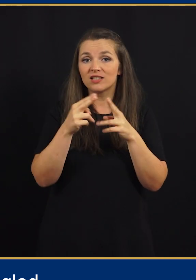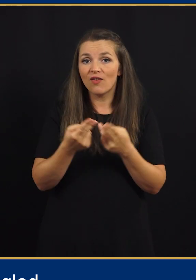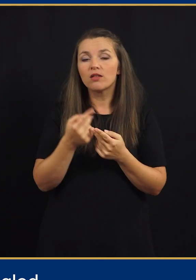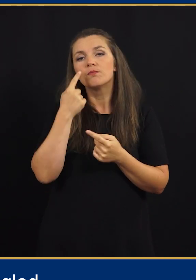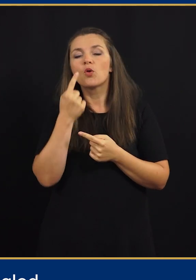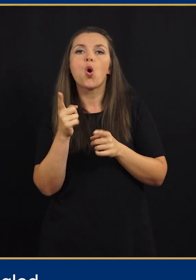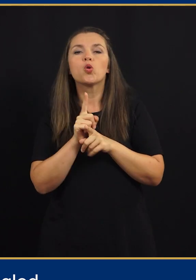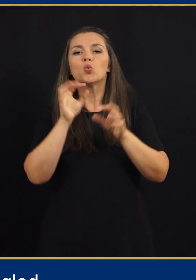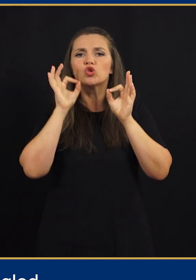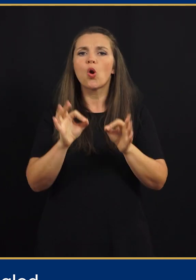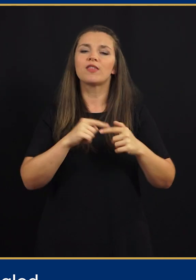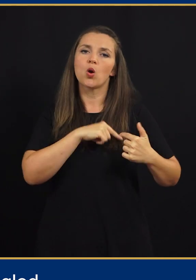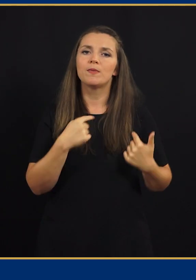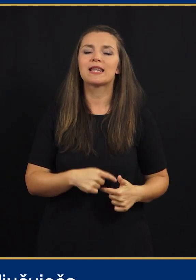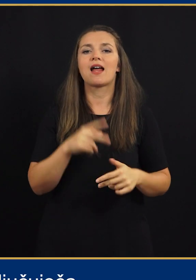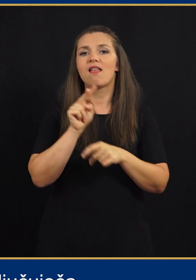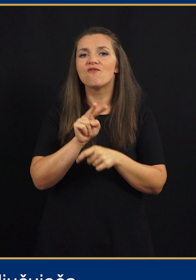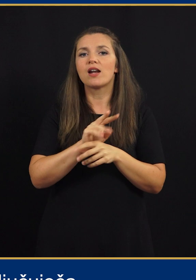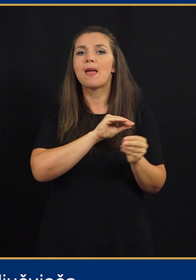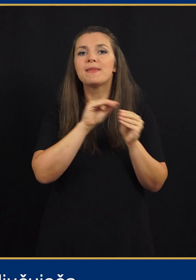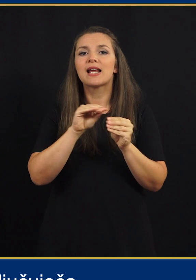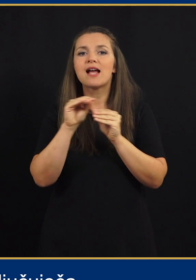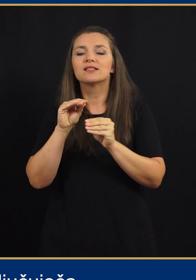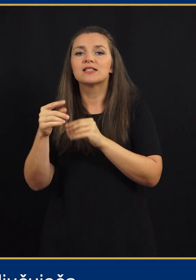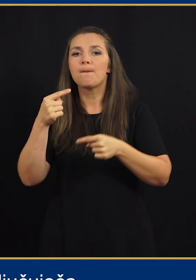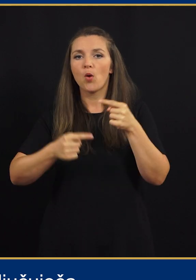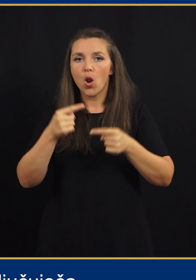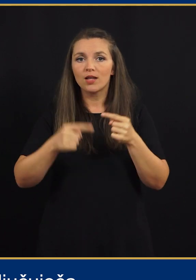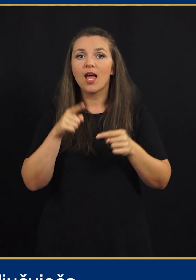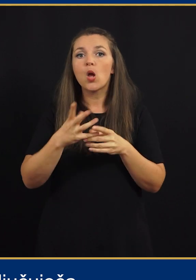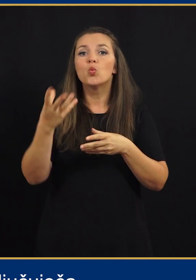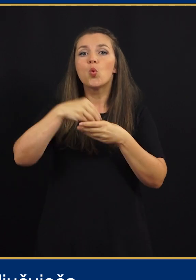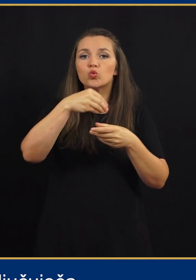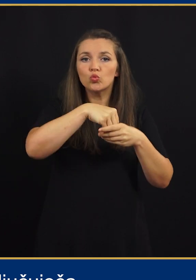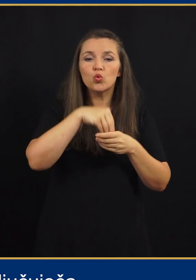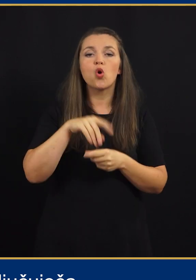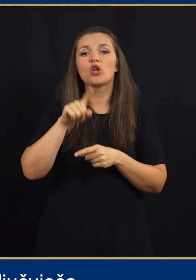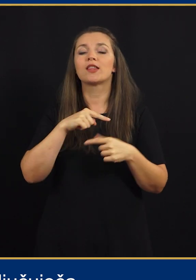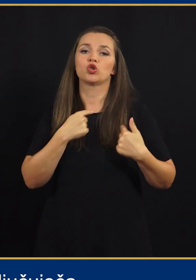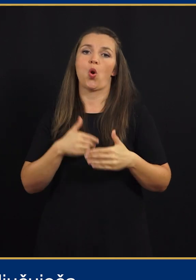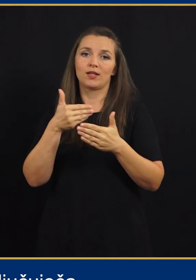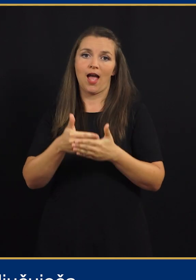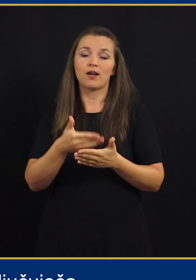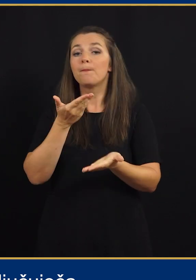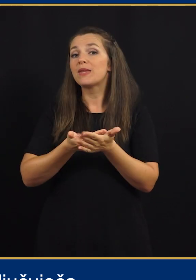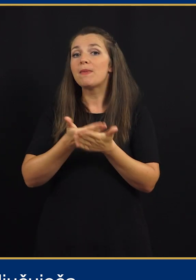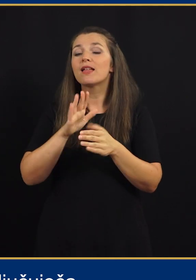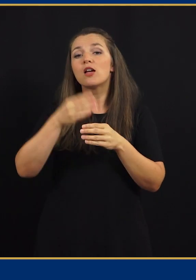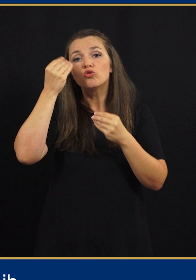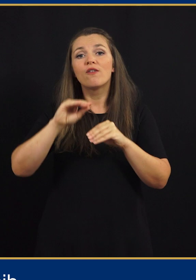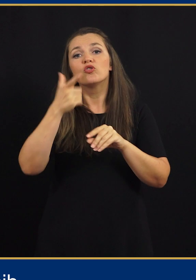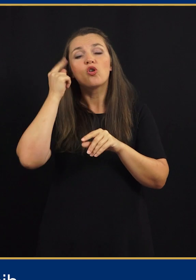smislu učinkovite, humanitarne, varne migracijske politike, ki je vključujoča in solidarna, temelječa na